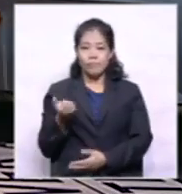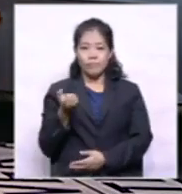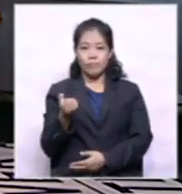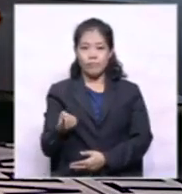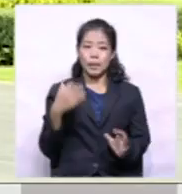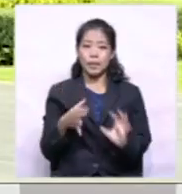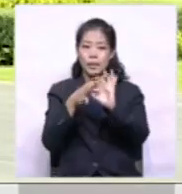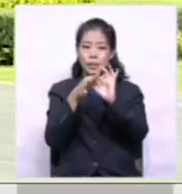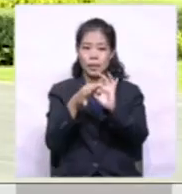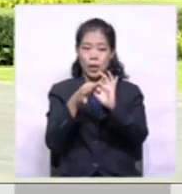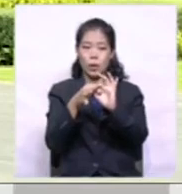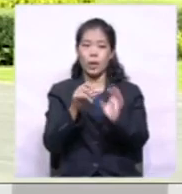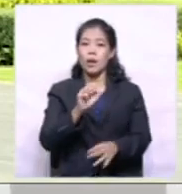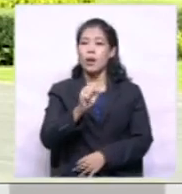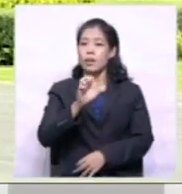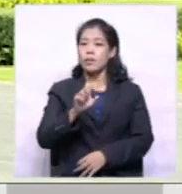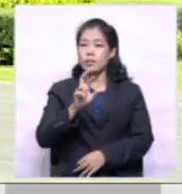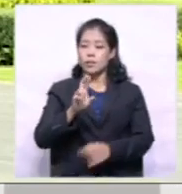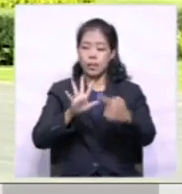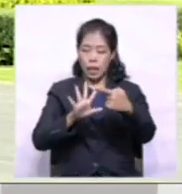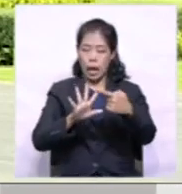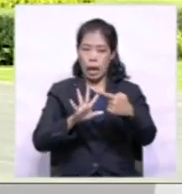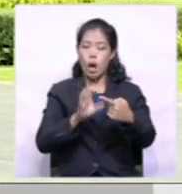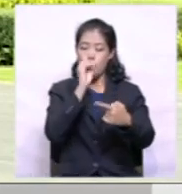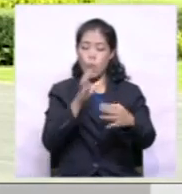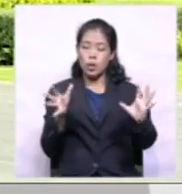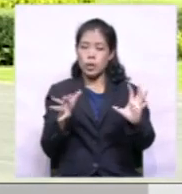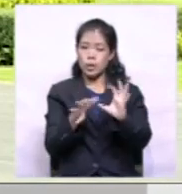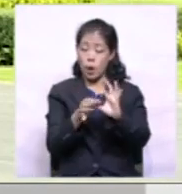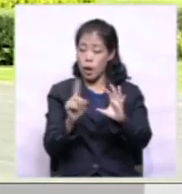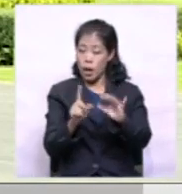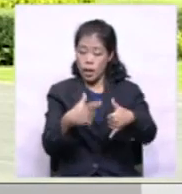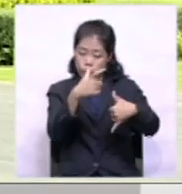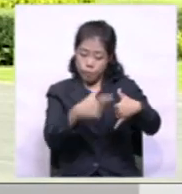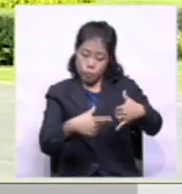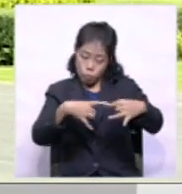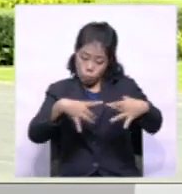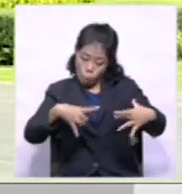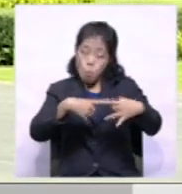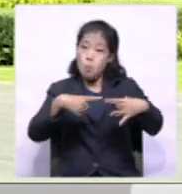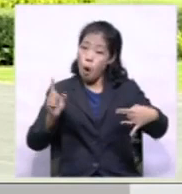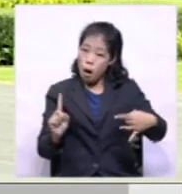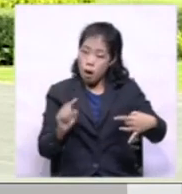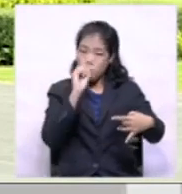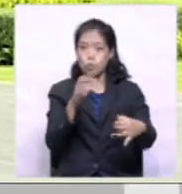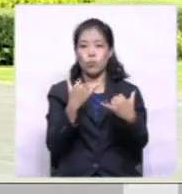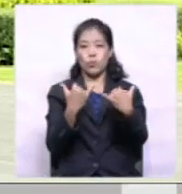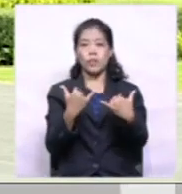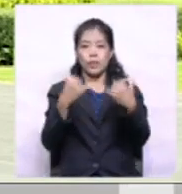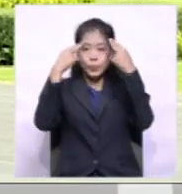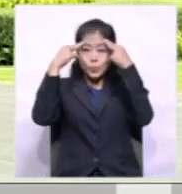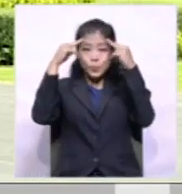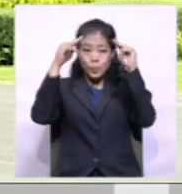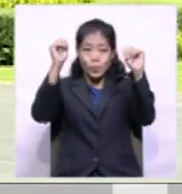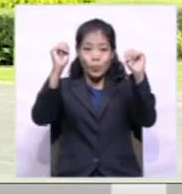ำเนียบรัฐบาลครับ อีกหนึ่งประเด็นใหญ่ที่ถูกตั้งคำถามถึงความเหมาะสมก่อนการประชุมคณะรัฐมนตรีในวันนี้นะครับซึ่งวันนี้เองท่านนายกรัฐมน